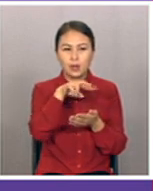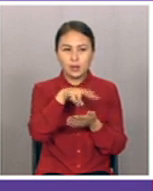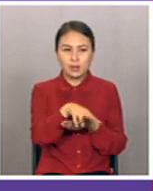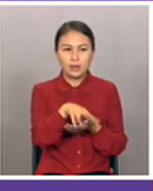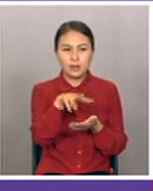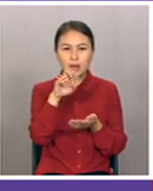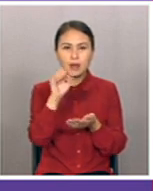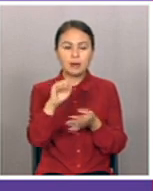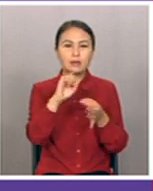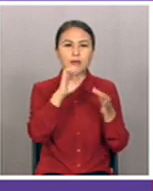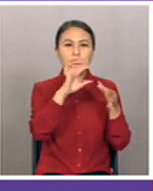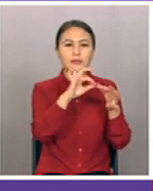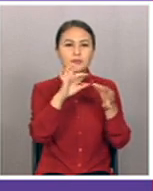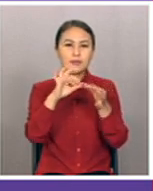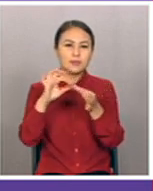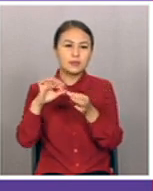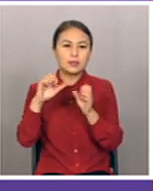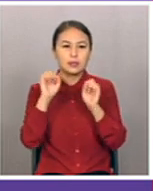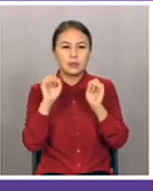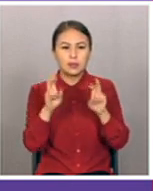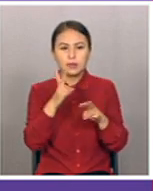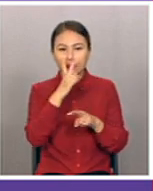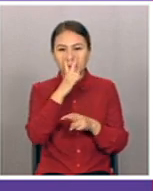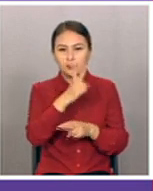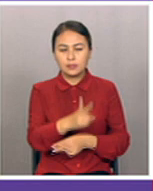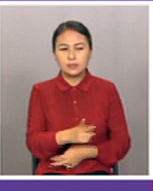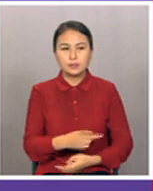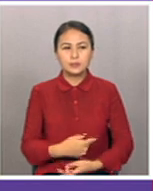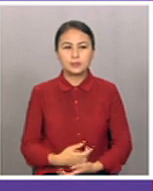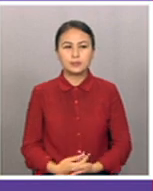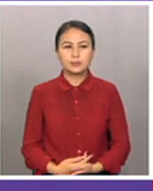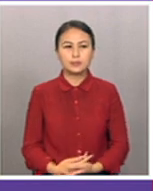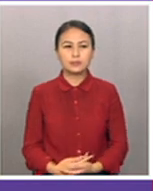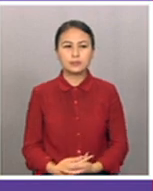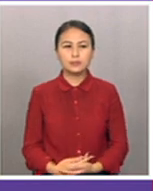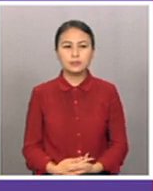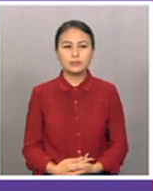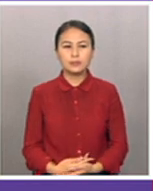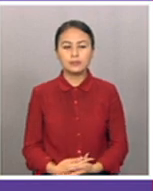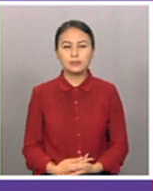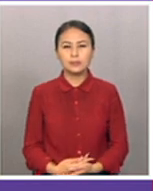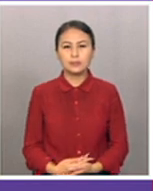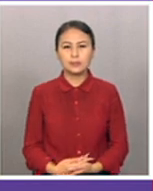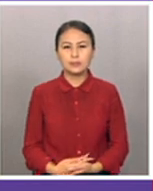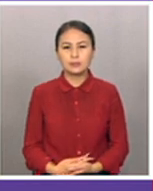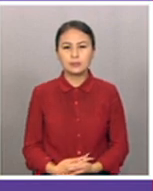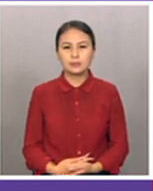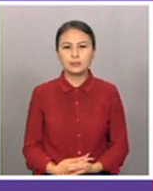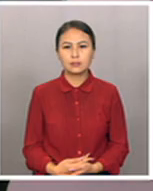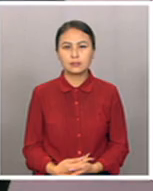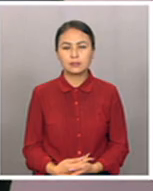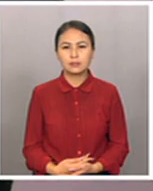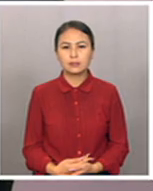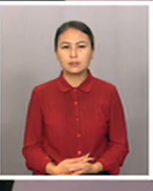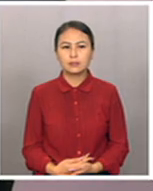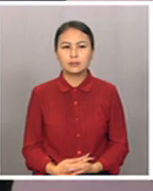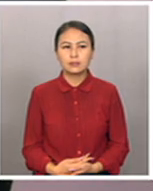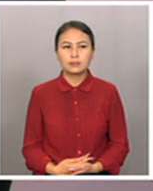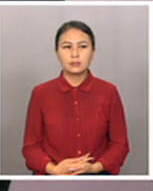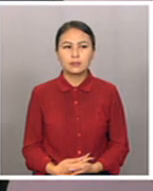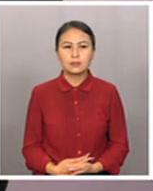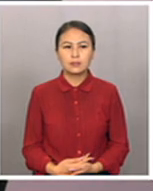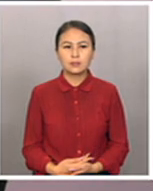әріпінің, У әріпі мен Л әріпінің, Л әріпі мен А әріпінің байланысына назар аударыңдар. Олай